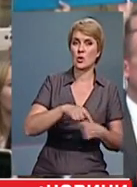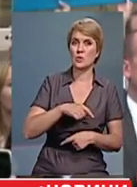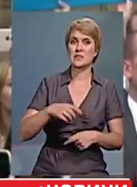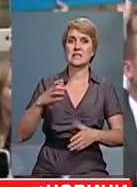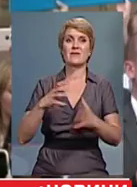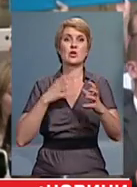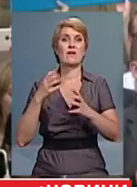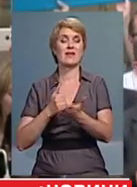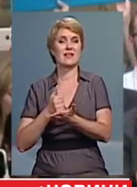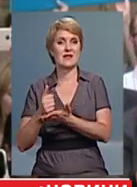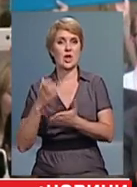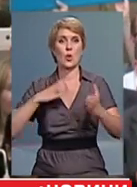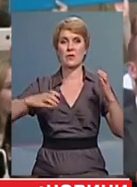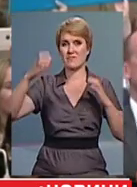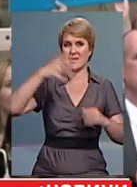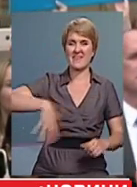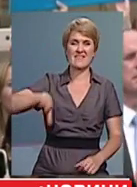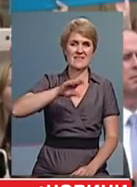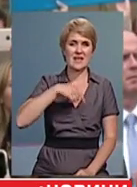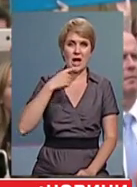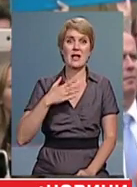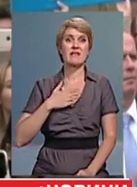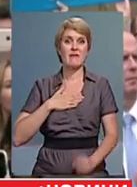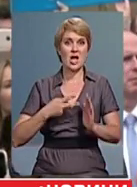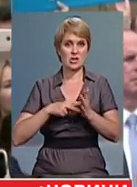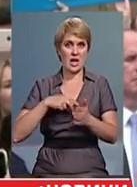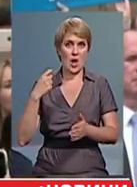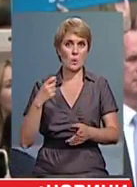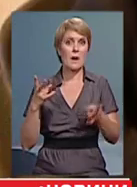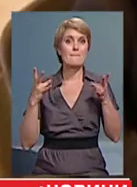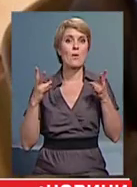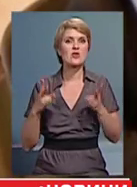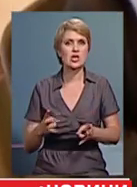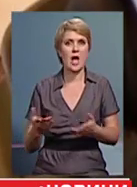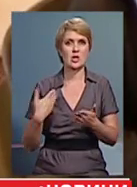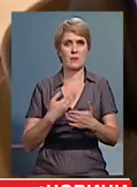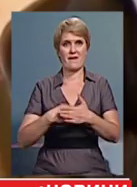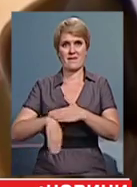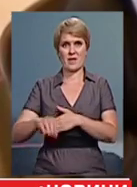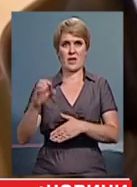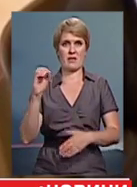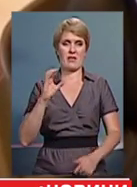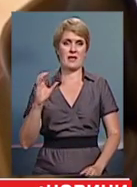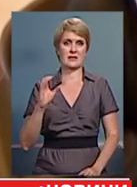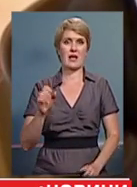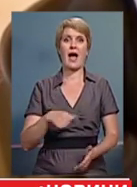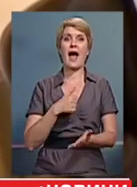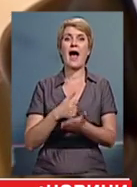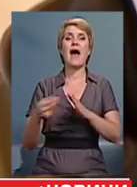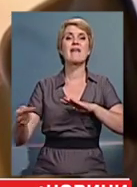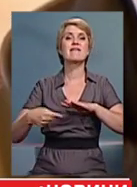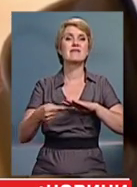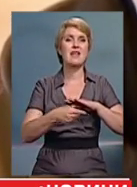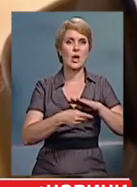університети – усі кажуть, що наша економіка постраждає, якщо ми вийдемо з ЄС. Агітатор за вихід з ЄС, лондонський мер Борис